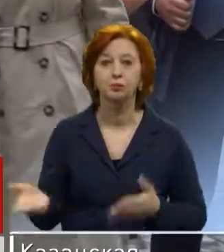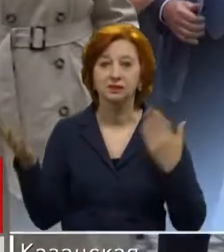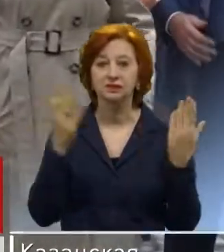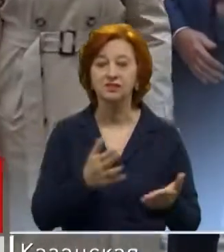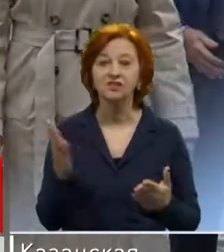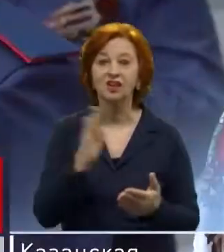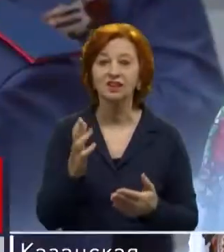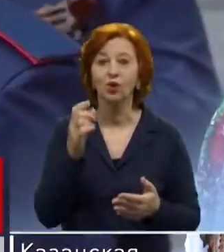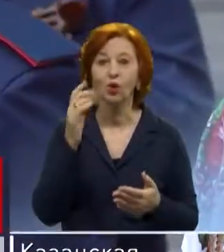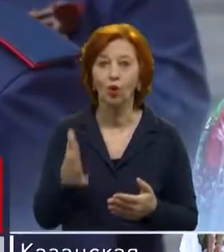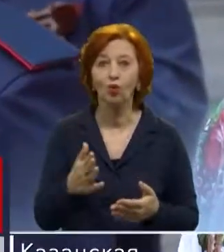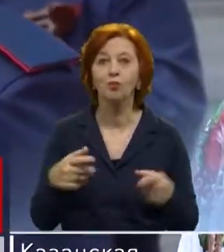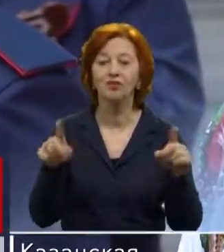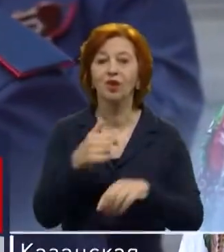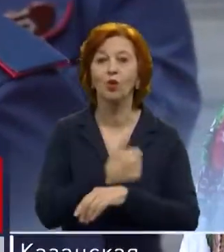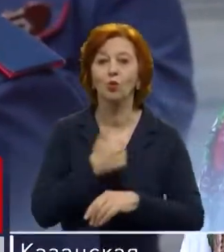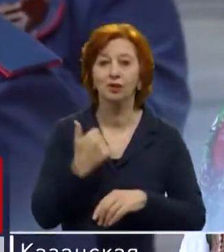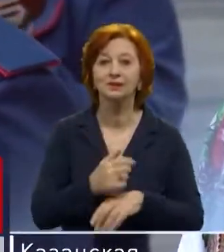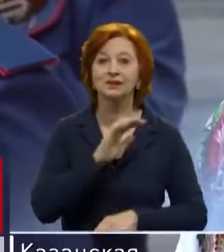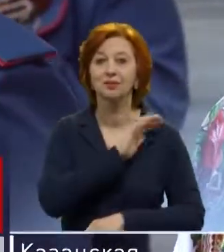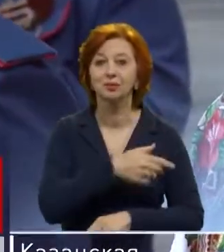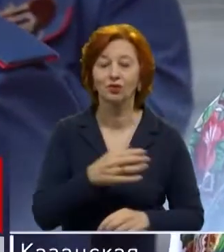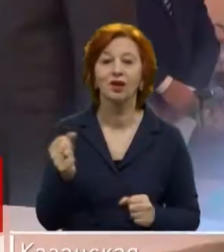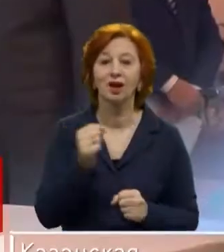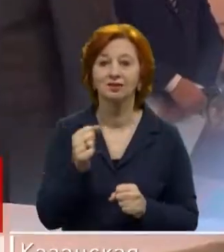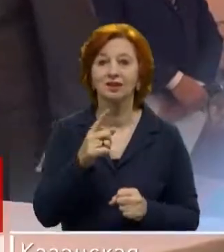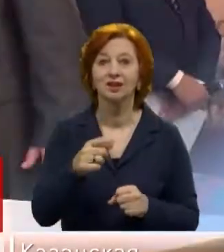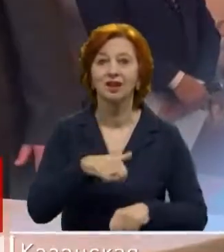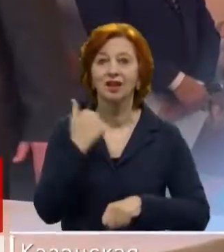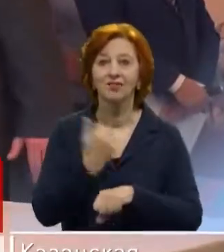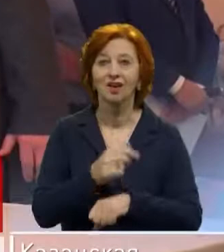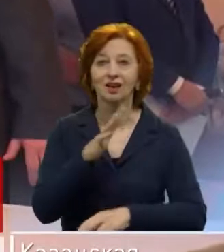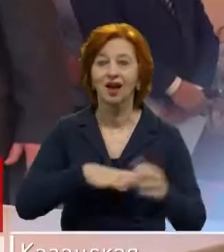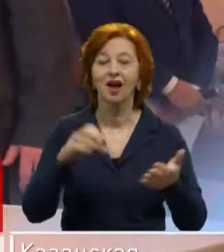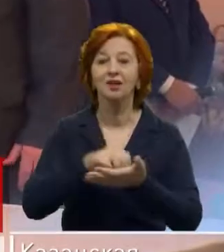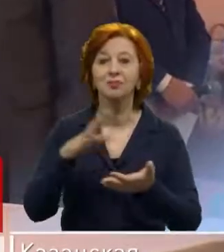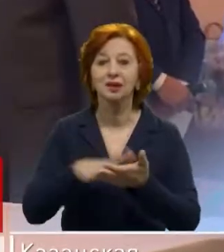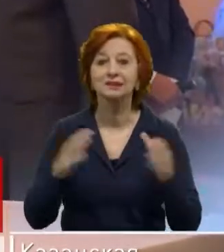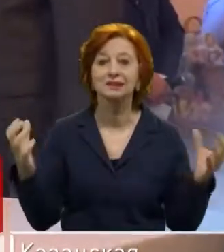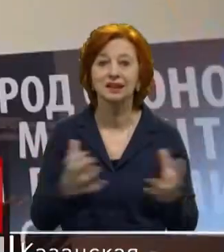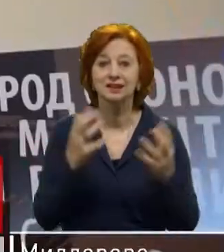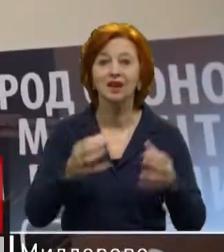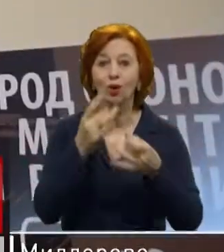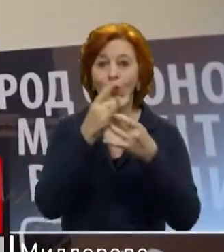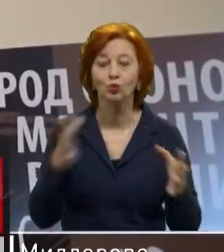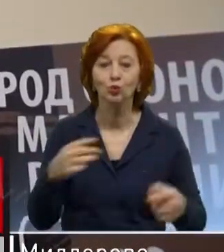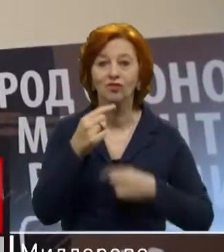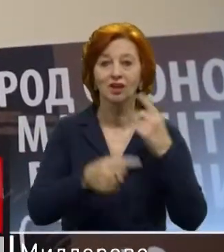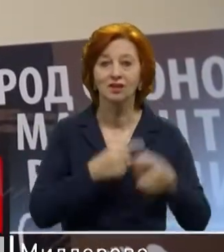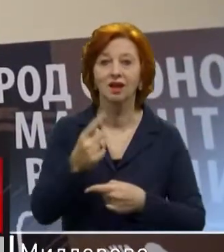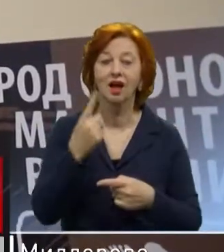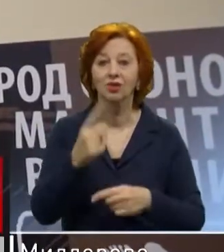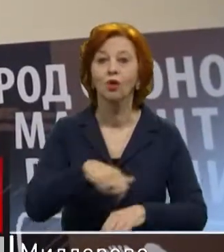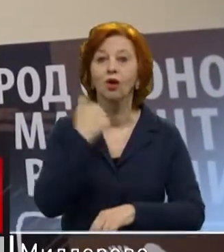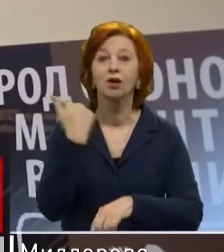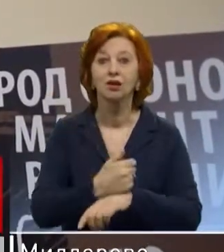Василий Голубев и губернатор Санкт-Петербурга Александр Беглов. Глава Донского региона отметил, что сохранение культурного наследия – одна из основ развития